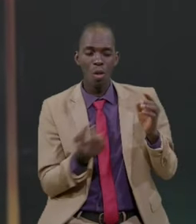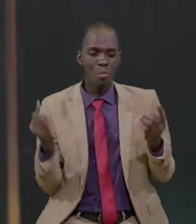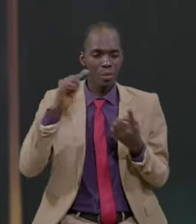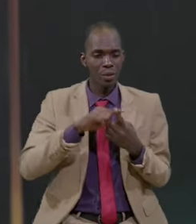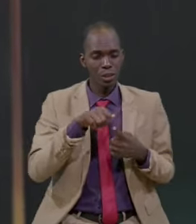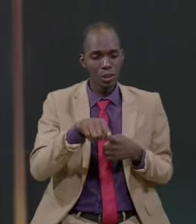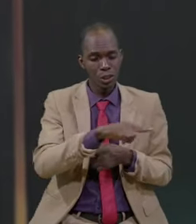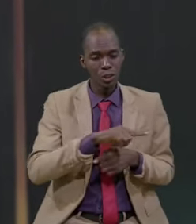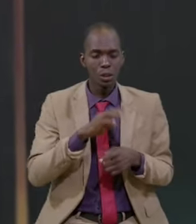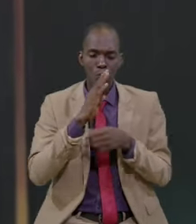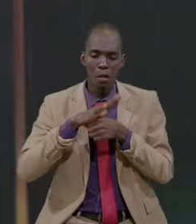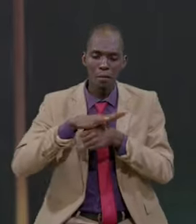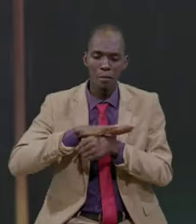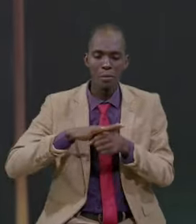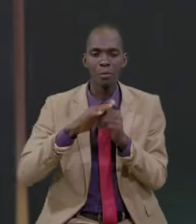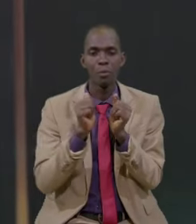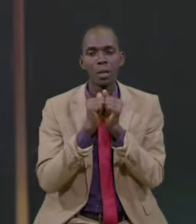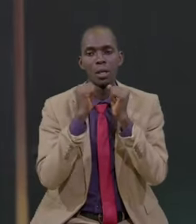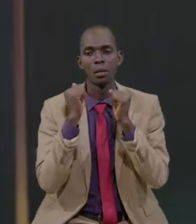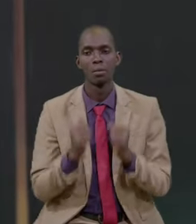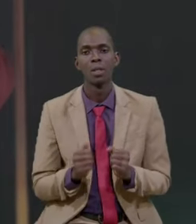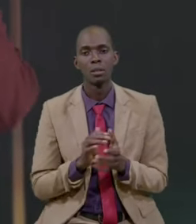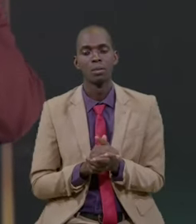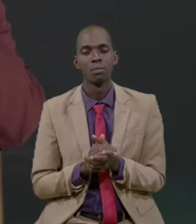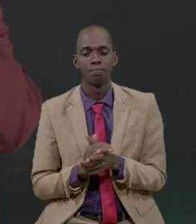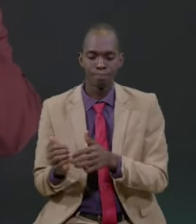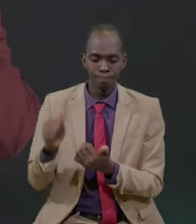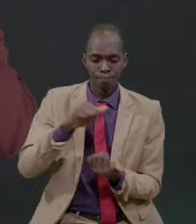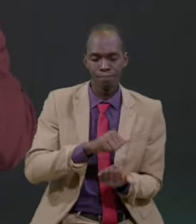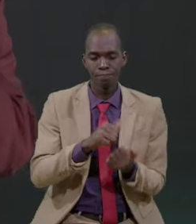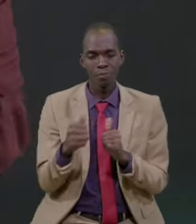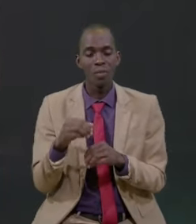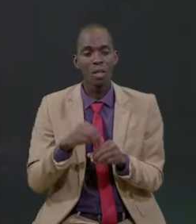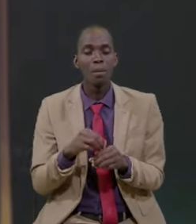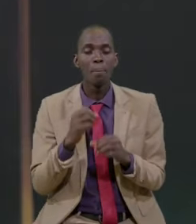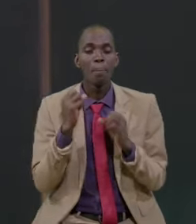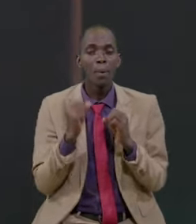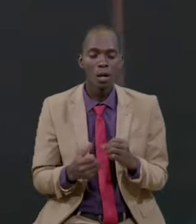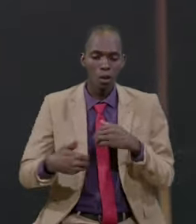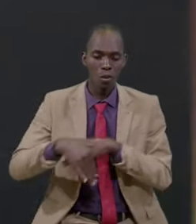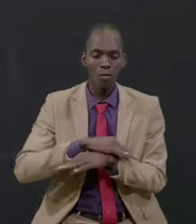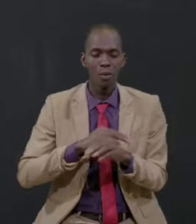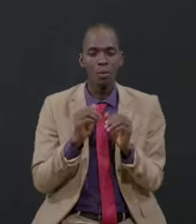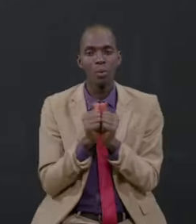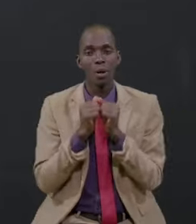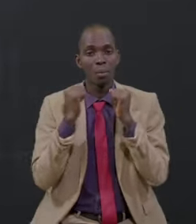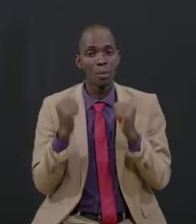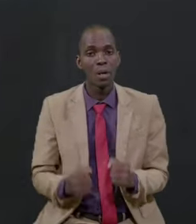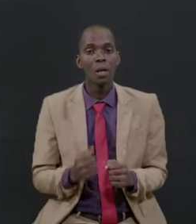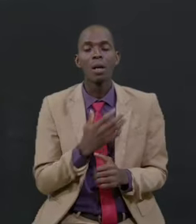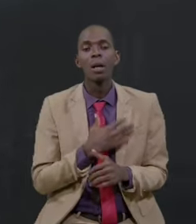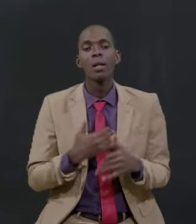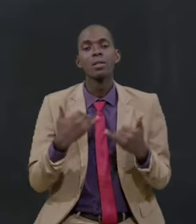la puissance d'en haut. Immergé dans la puissance, enveloppé dans la puissance. Maintenant, il leur